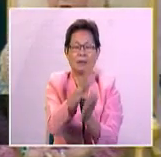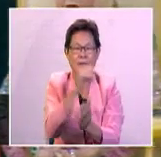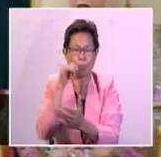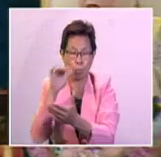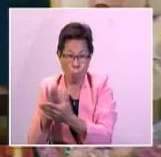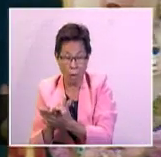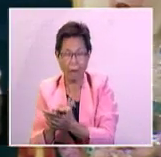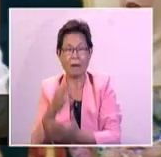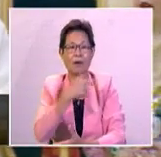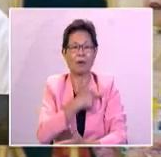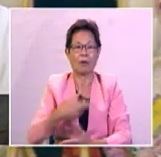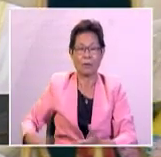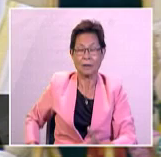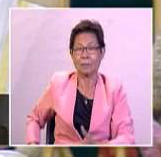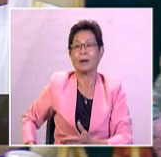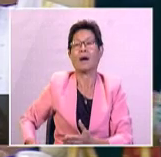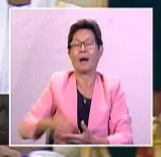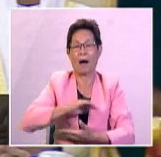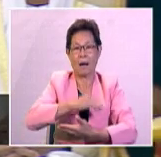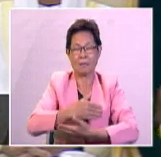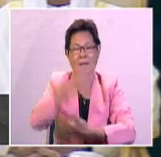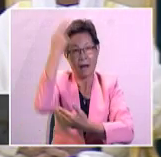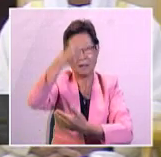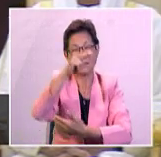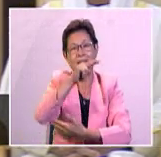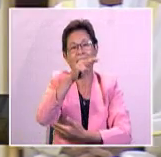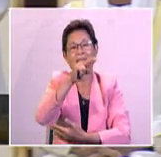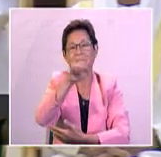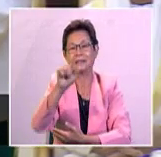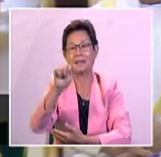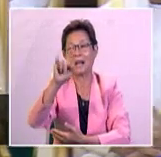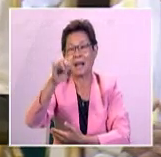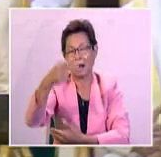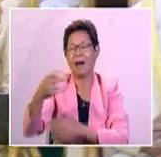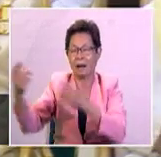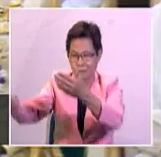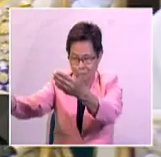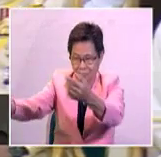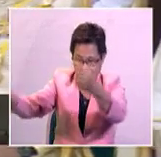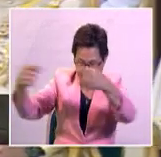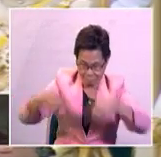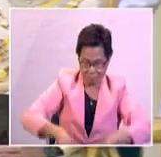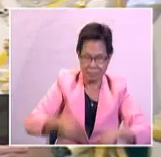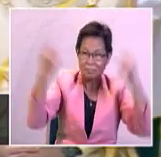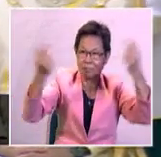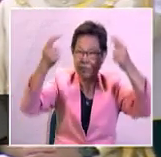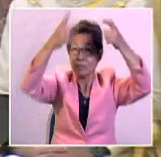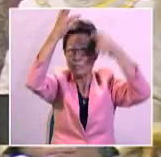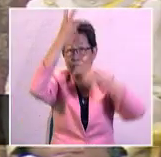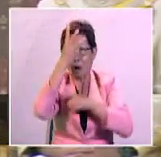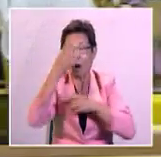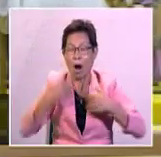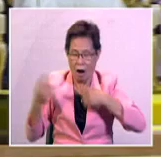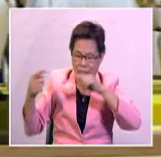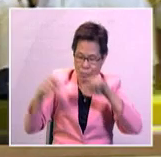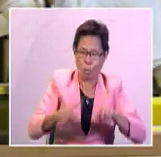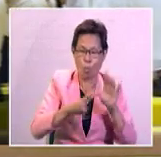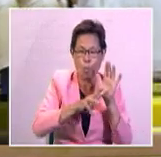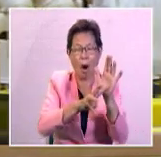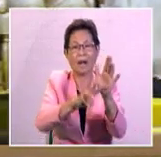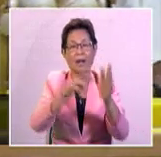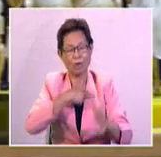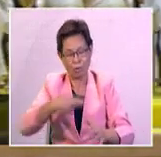isteri, Raja Isteri Pengiran Anak Hajah Salihah turut berangkat ke istiadat pertabalan itu. Ia turut dihadiri